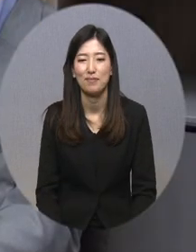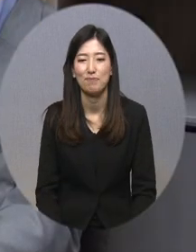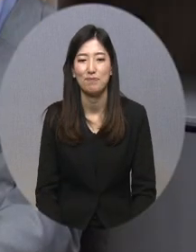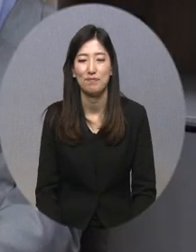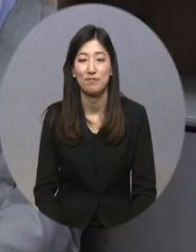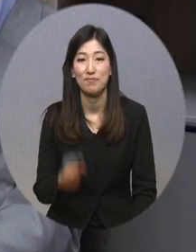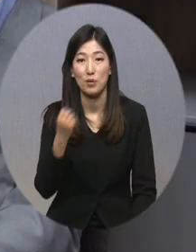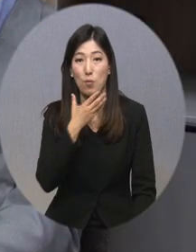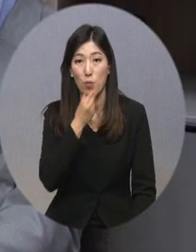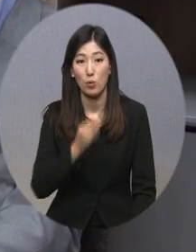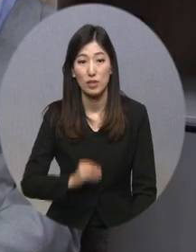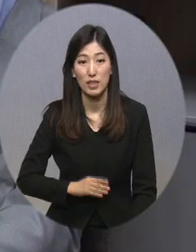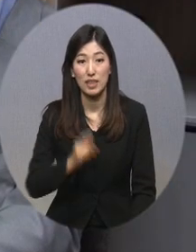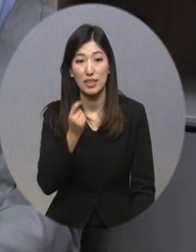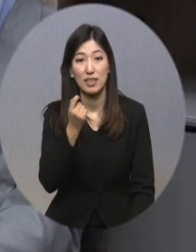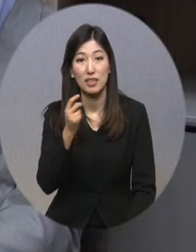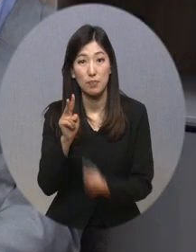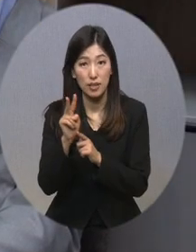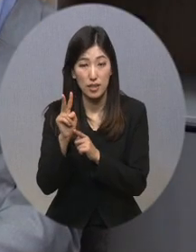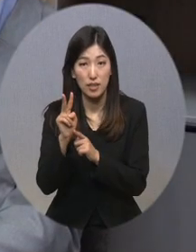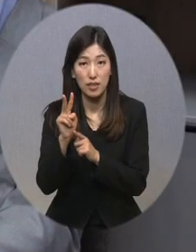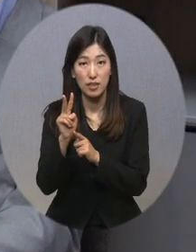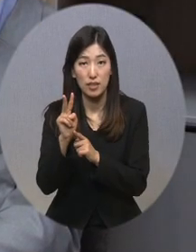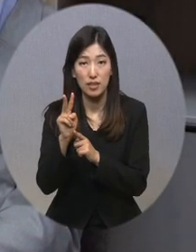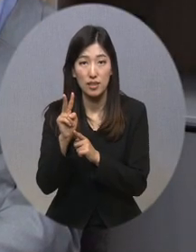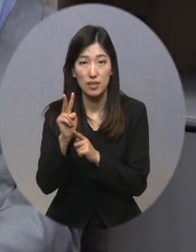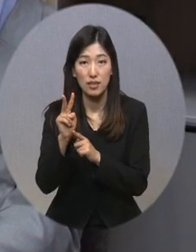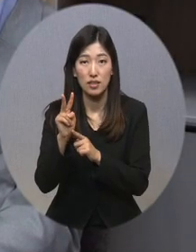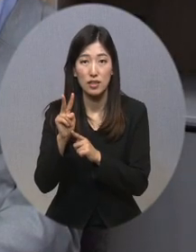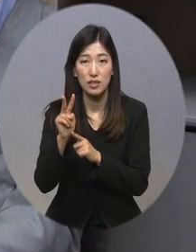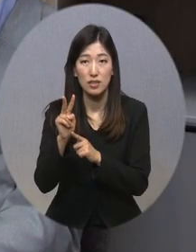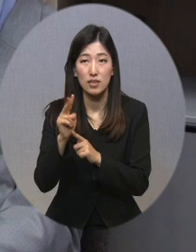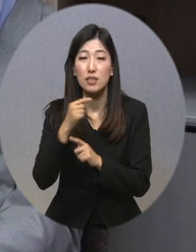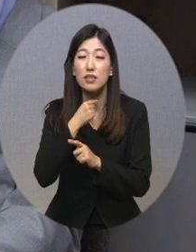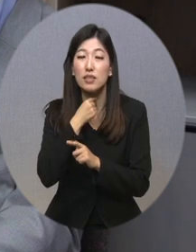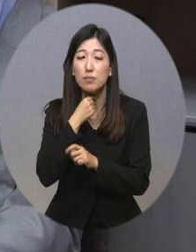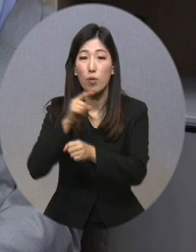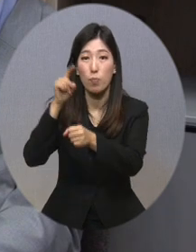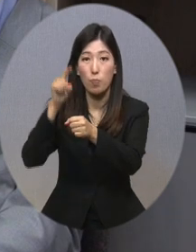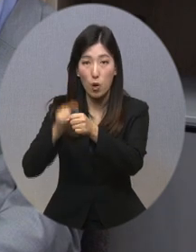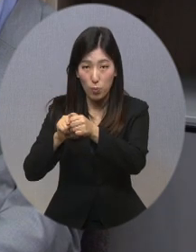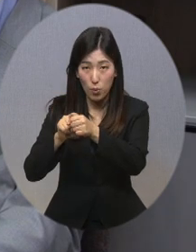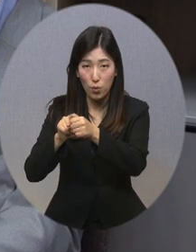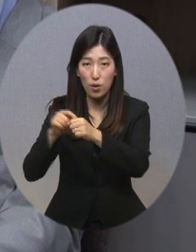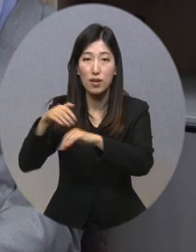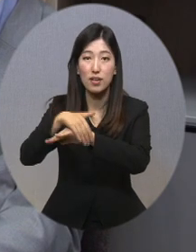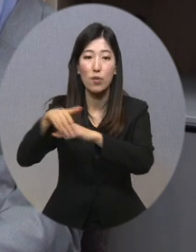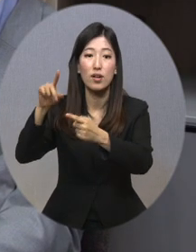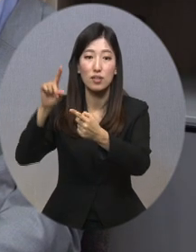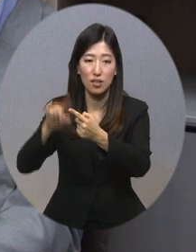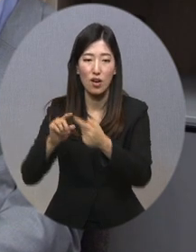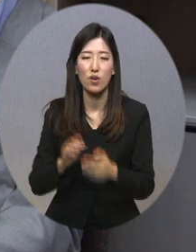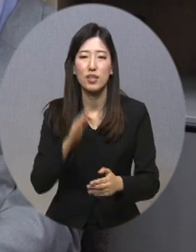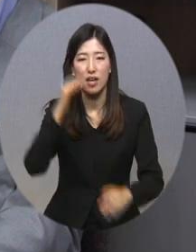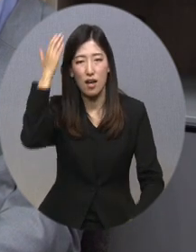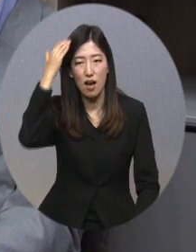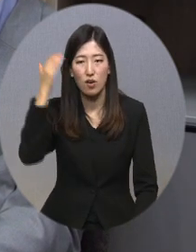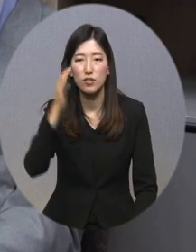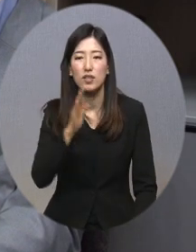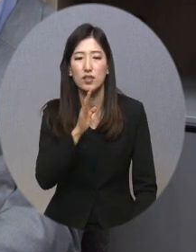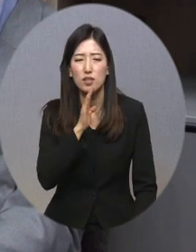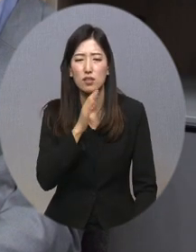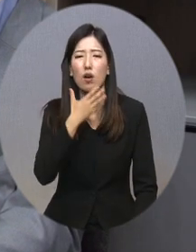정말 이 복지TV가 추구하는 그런 그 계획대로 우리 그 대한민국의 진정한